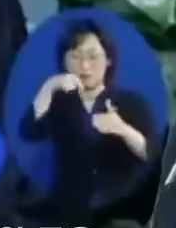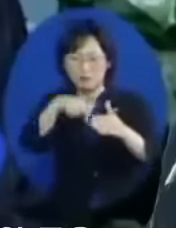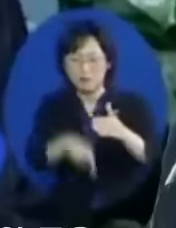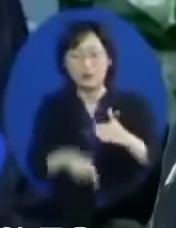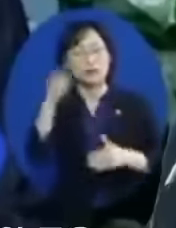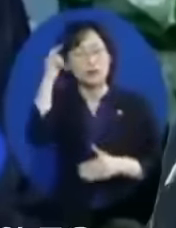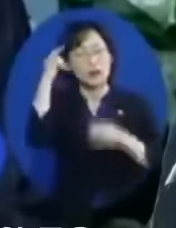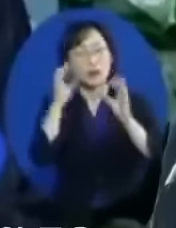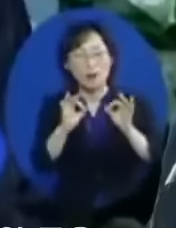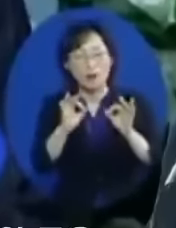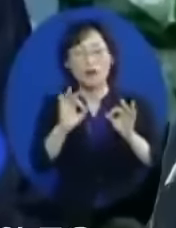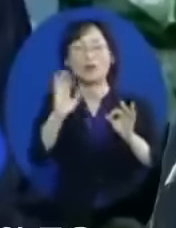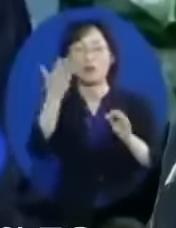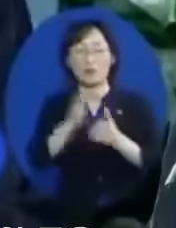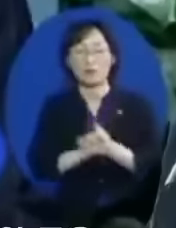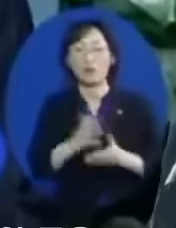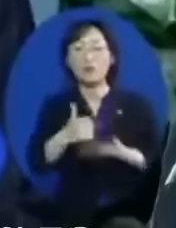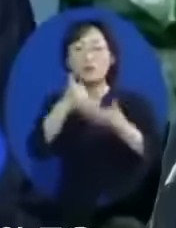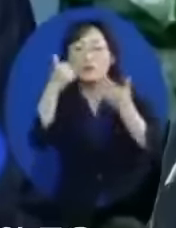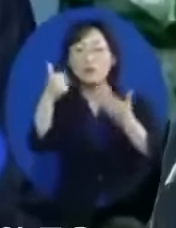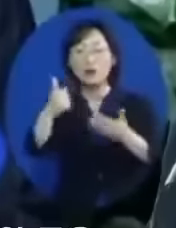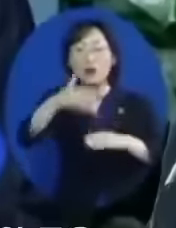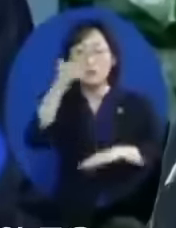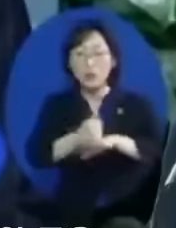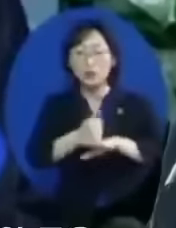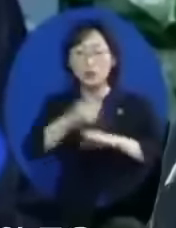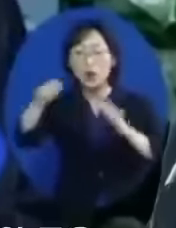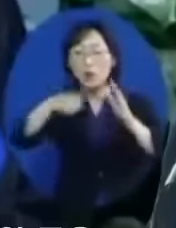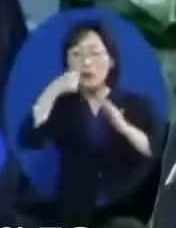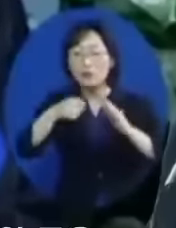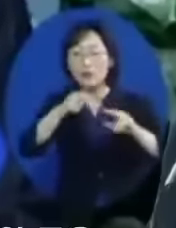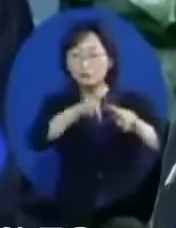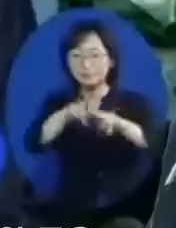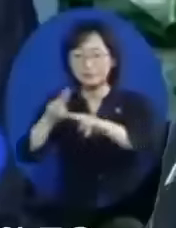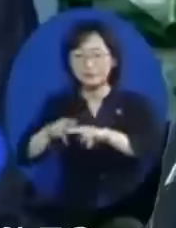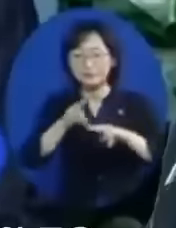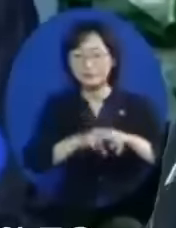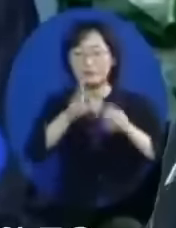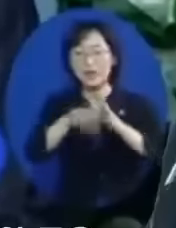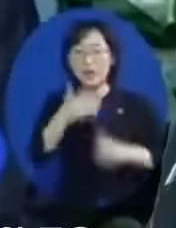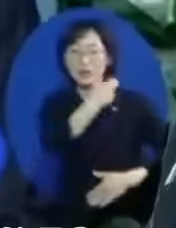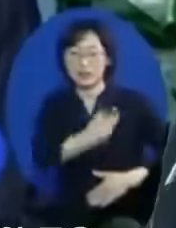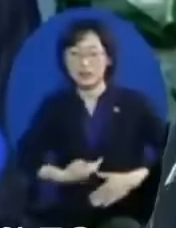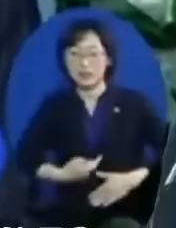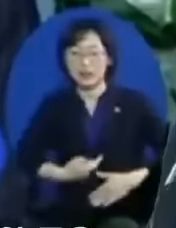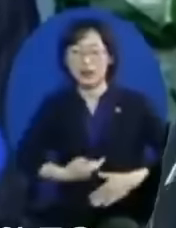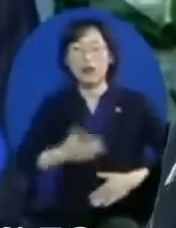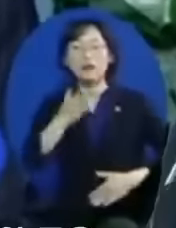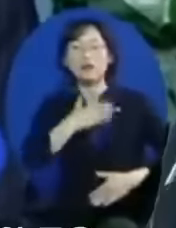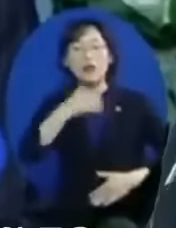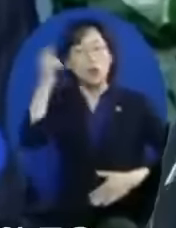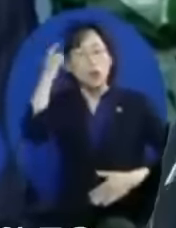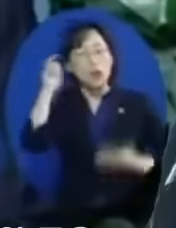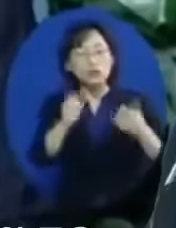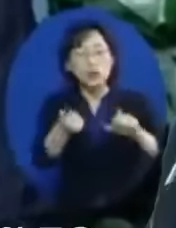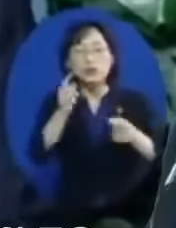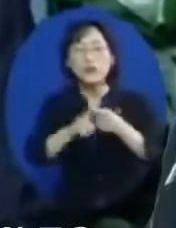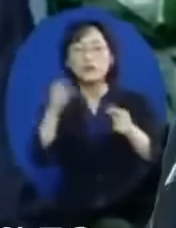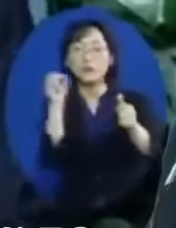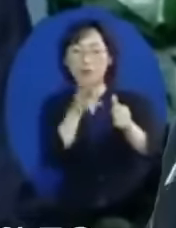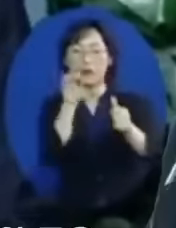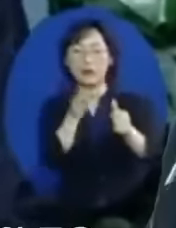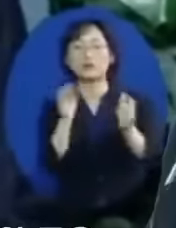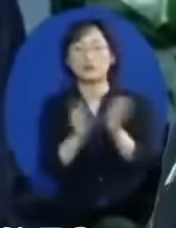될 것입니다. 주님께서 최후의 만찬 때 제자들에게 당신이 왜 죽어야 하는지를